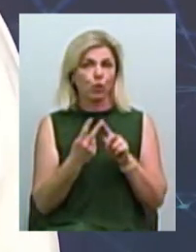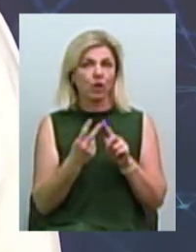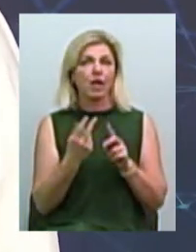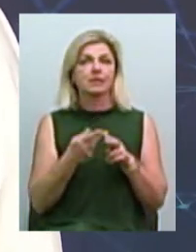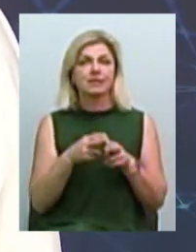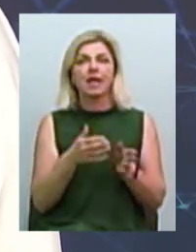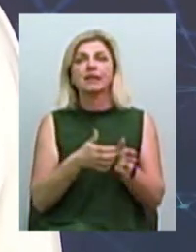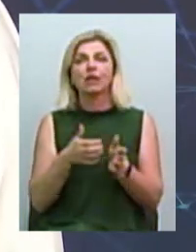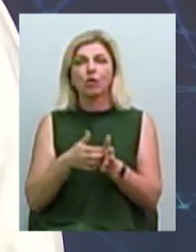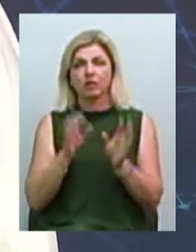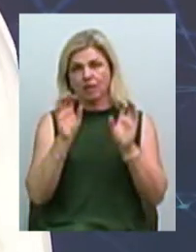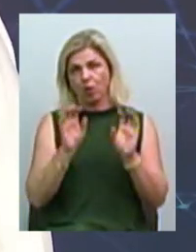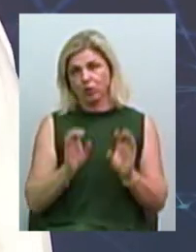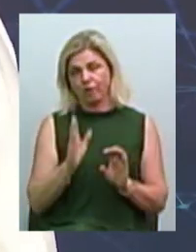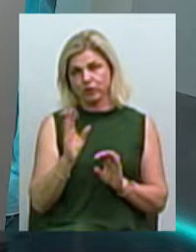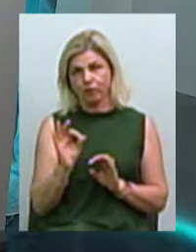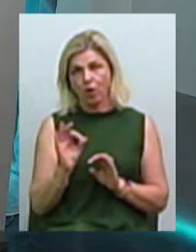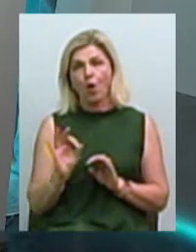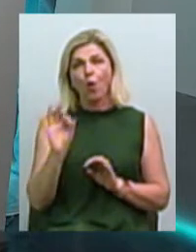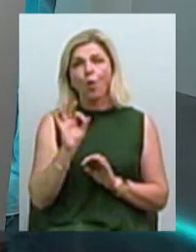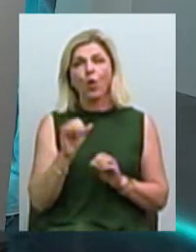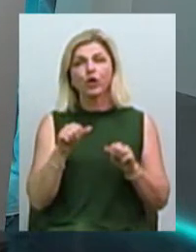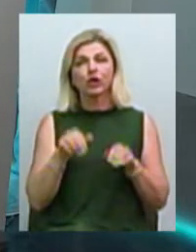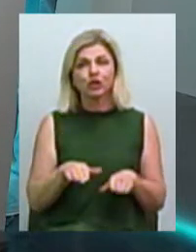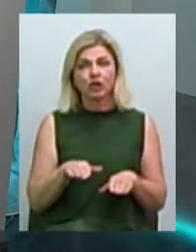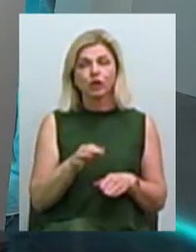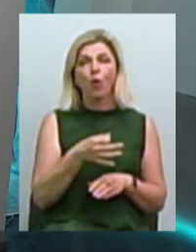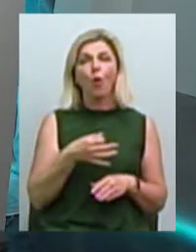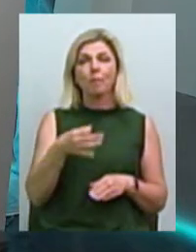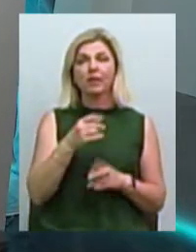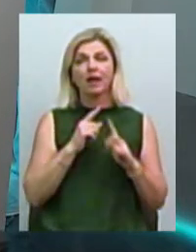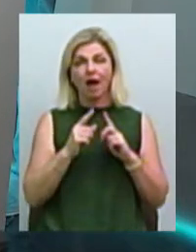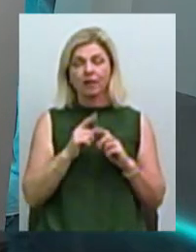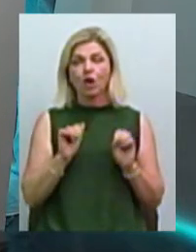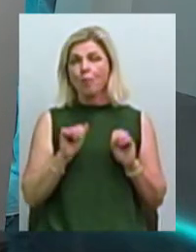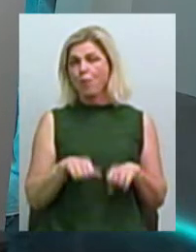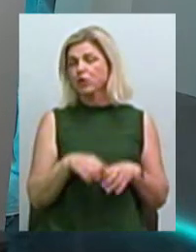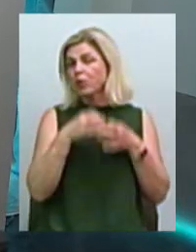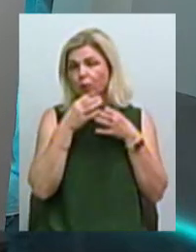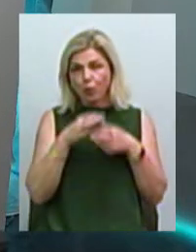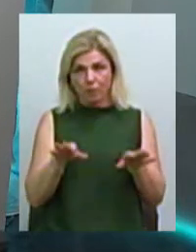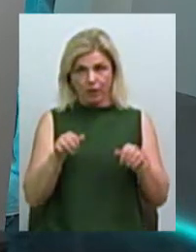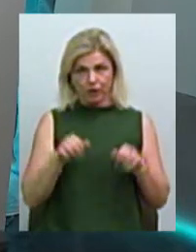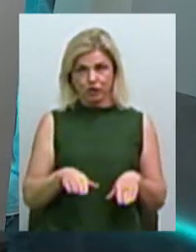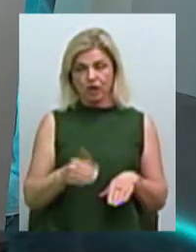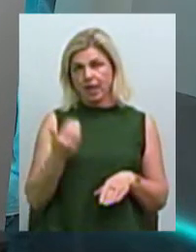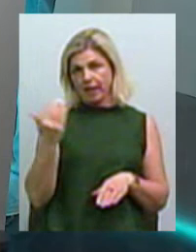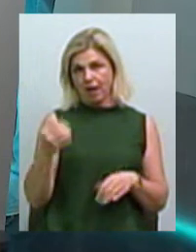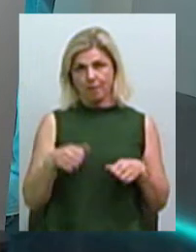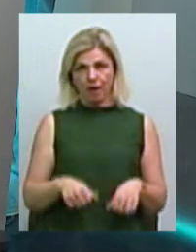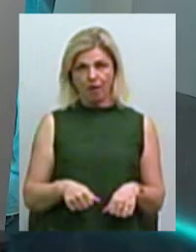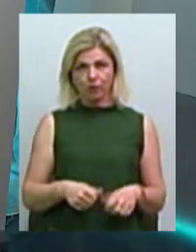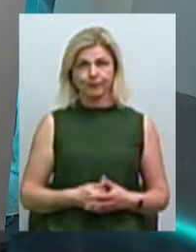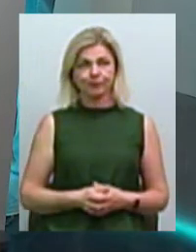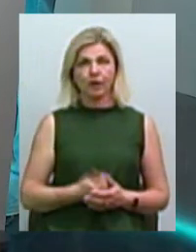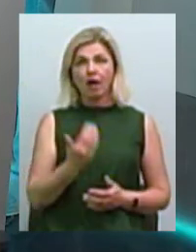це недосконале законодавство. А щодо рішень, ну, облрада у нас може приймати будь-які рішення, це їх право. Ну, ви сказали, що 15